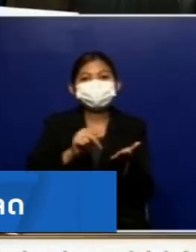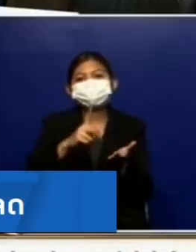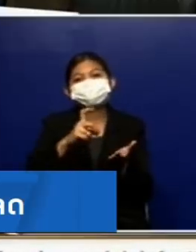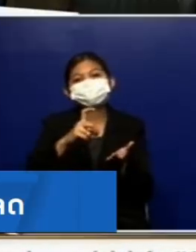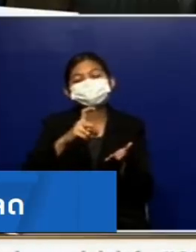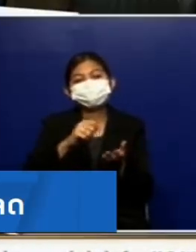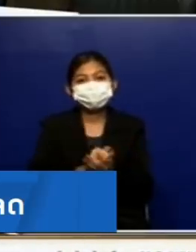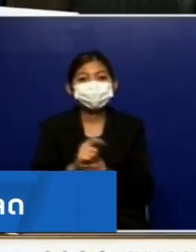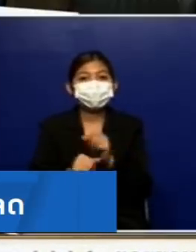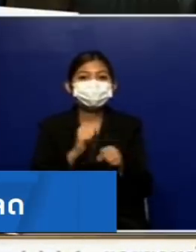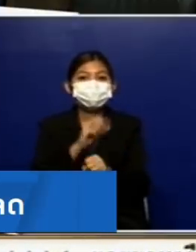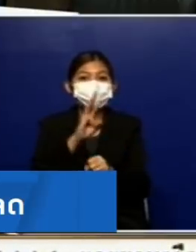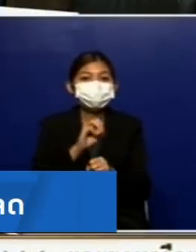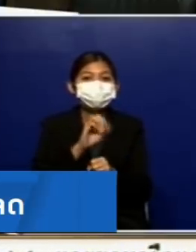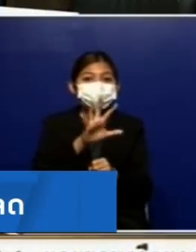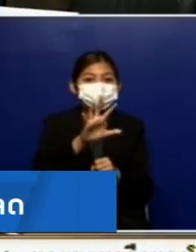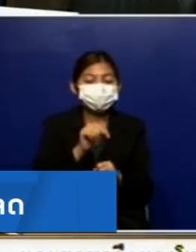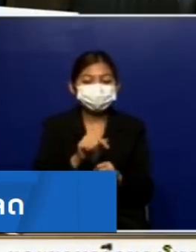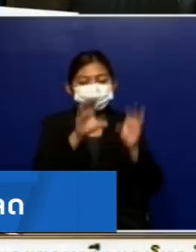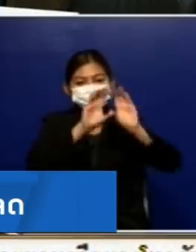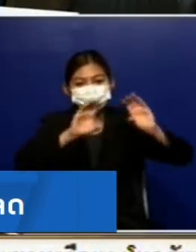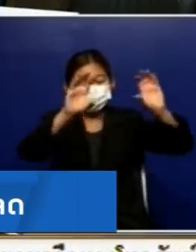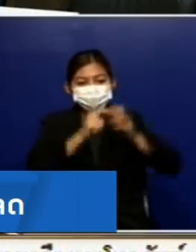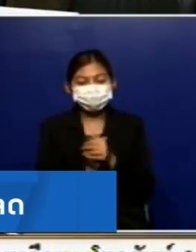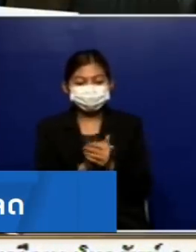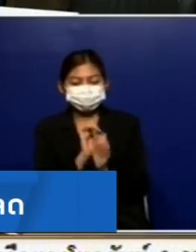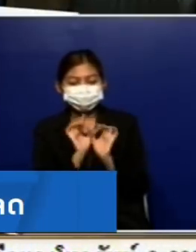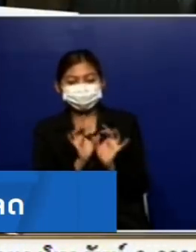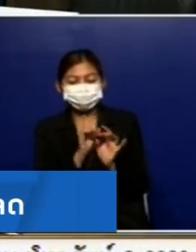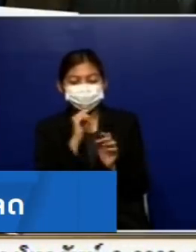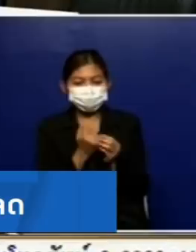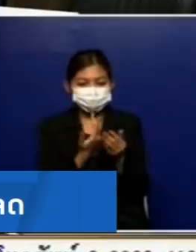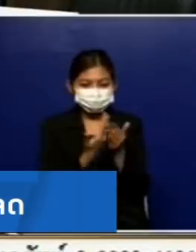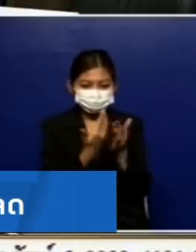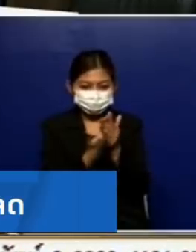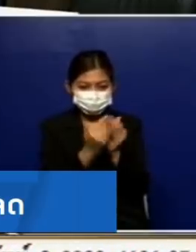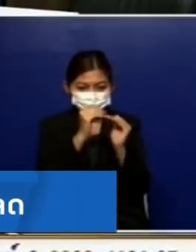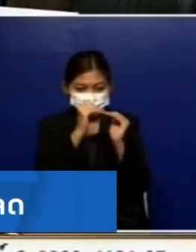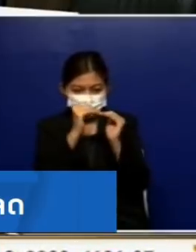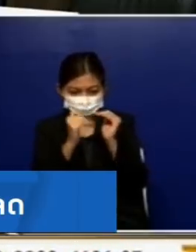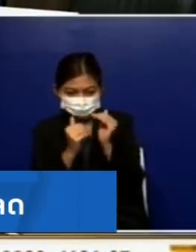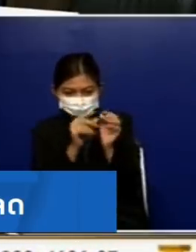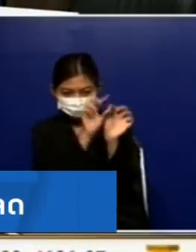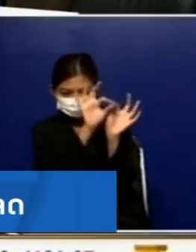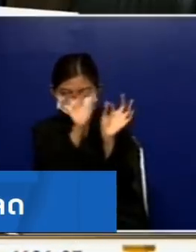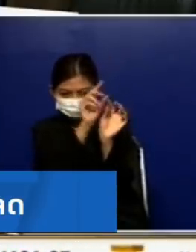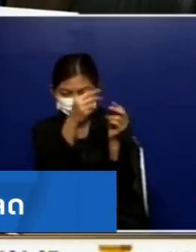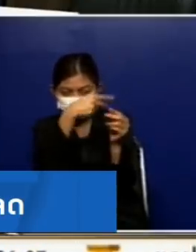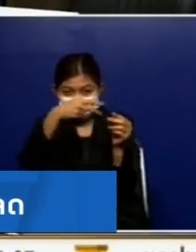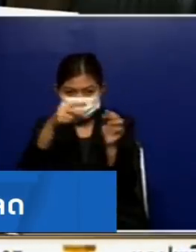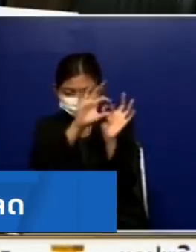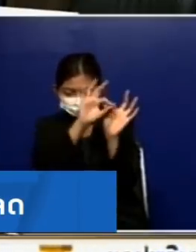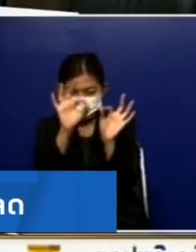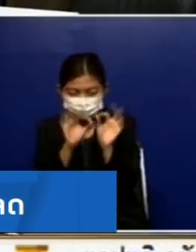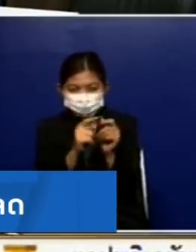งบประมาณปี65ฉบับนี้รัฐบาลแกล้งทำตัวเลขให้ภาพรวมลดแต่พอไปเจาะไส้ในกับซุกซ่อนโคร